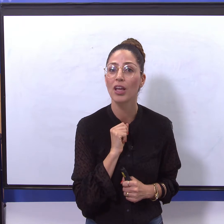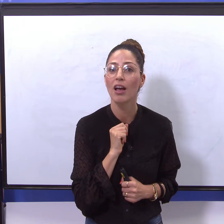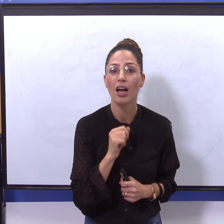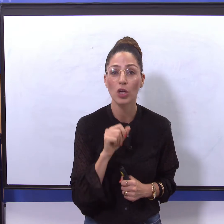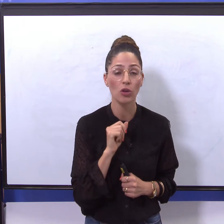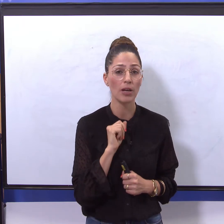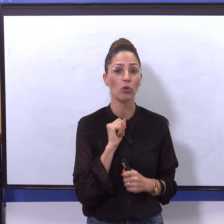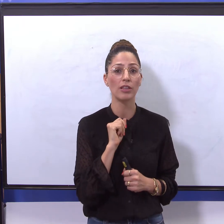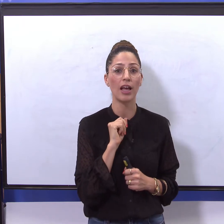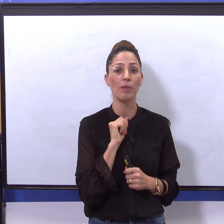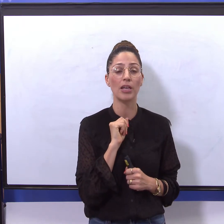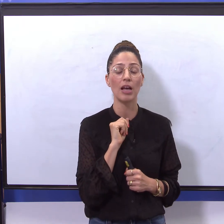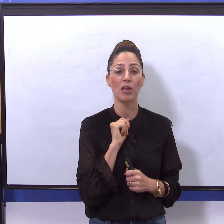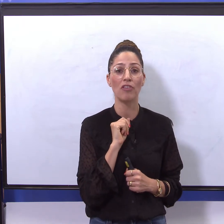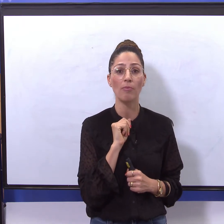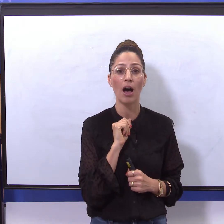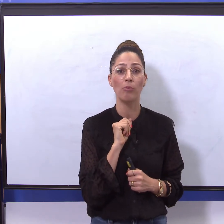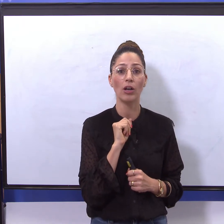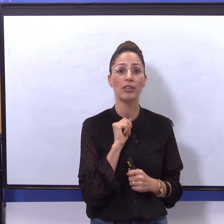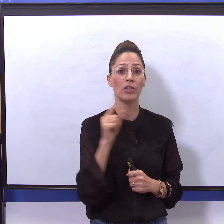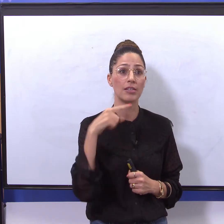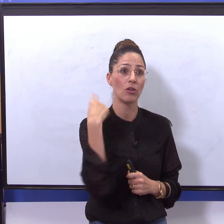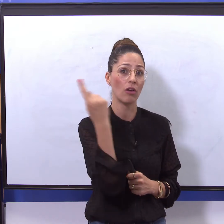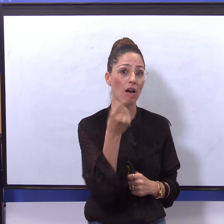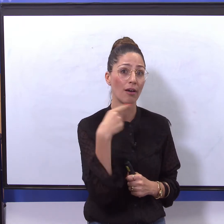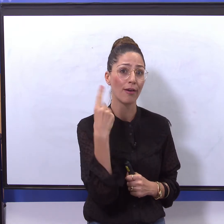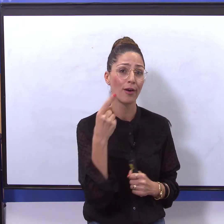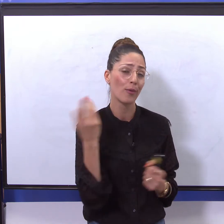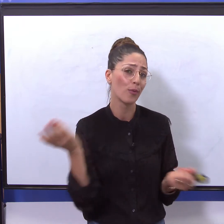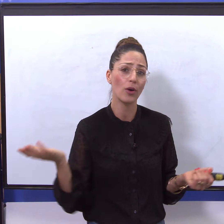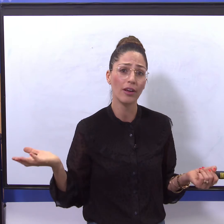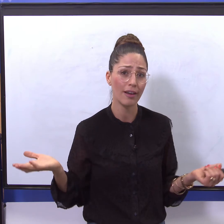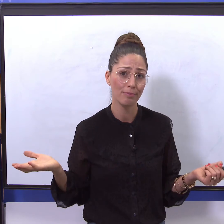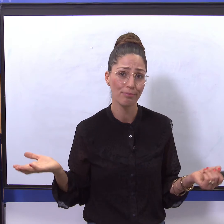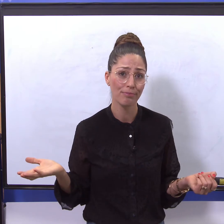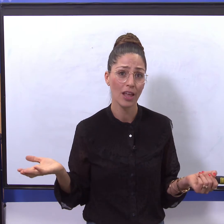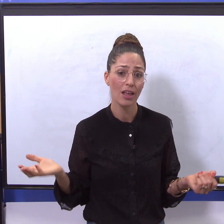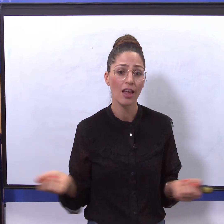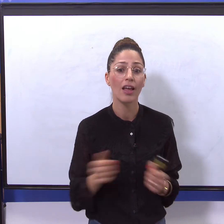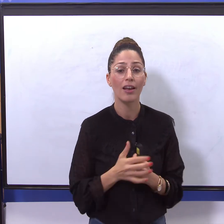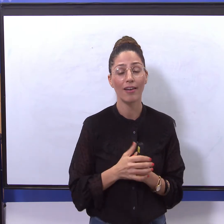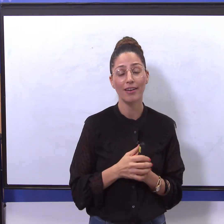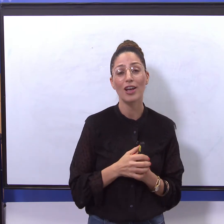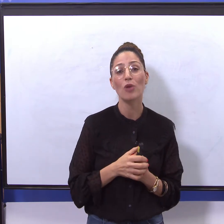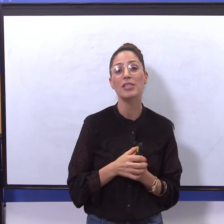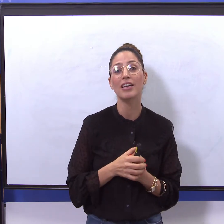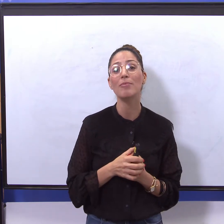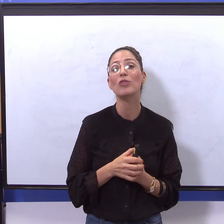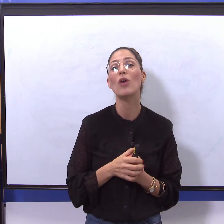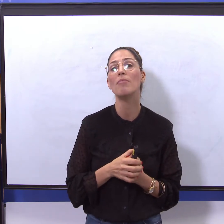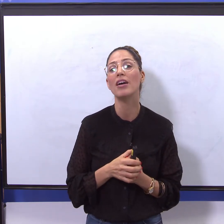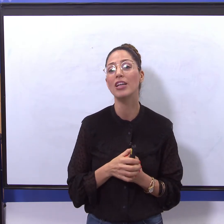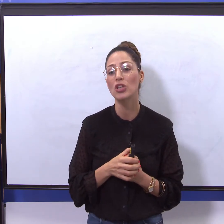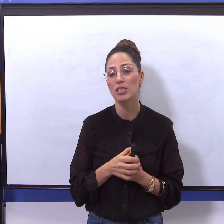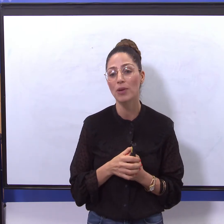בפה. אם אנחנו נתאר לבן אדם עיוור מערבולת ונעשה לו כך, הוא לא יראה. לכן, אנחנו מסתכלים